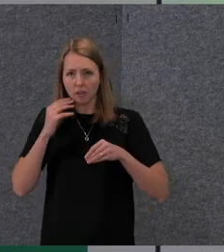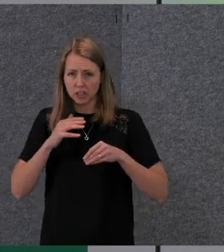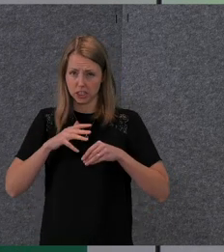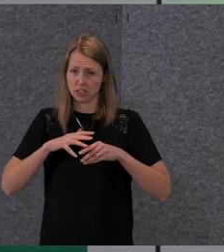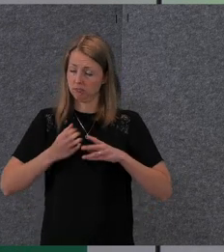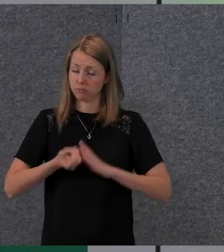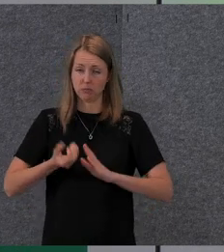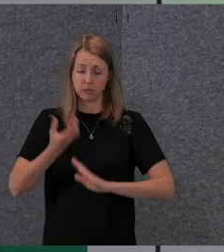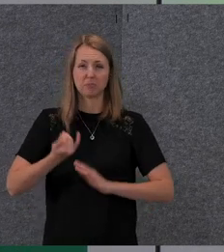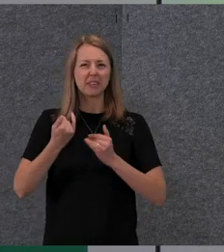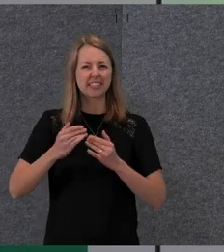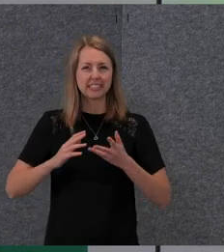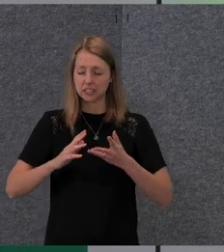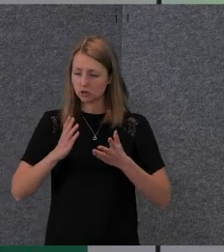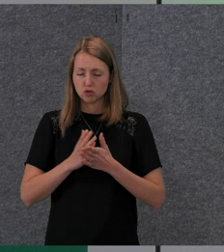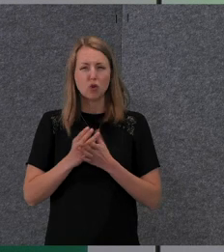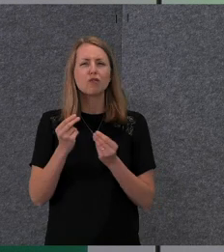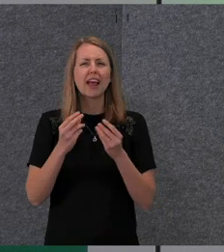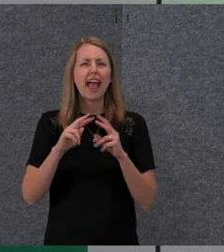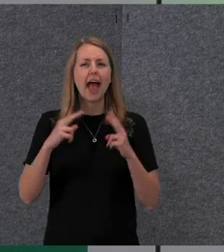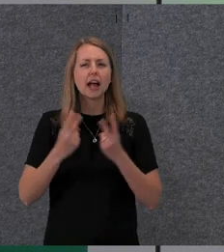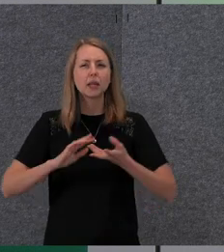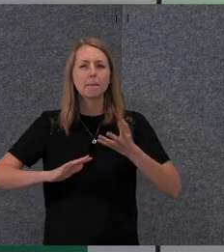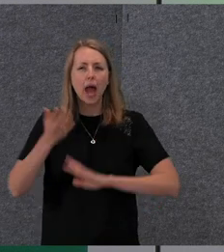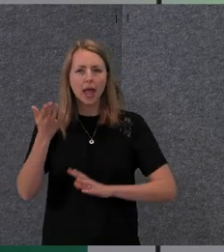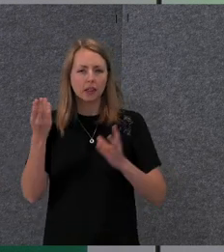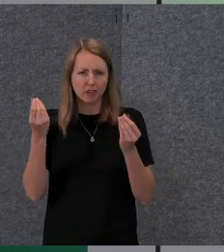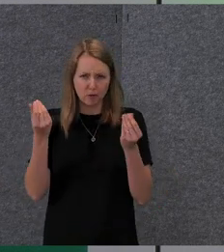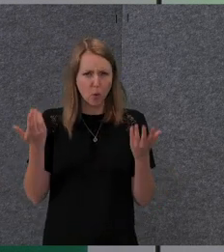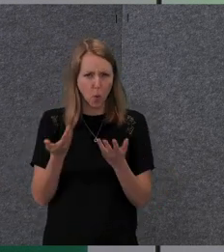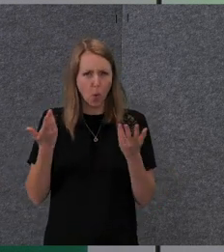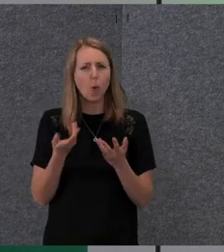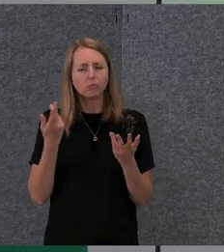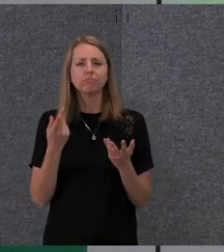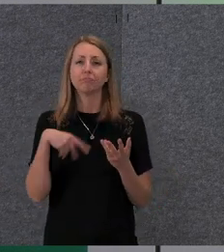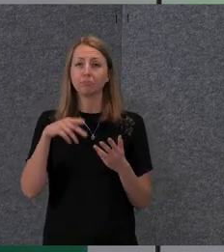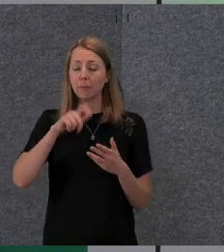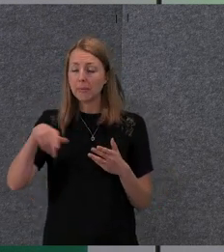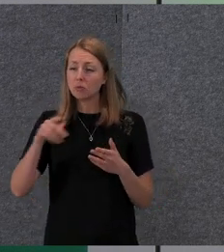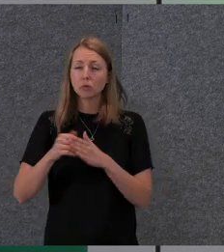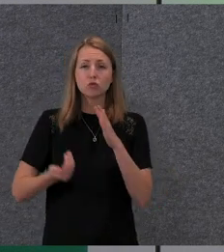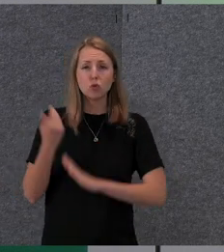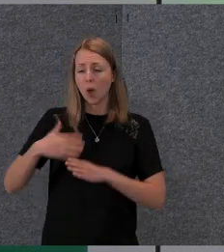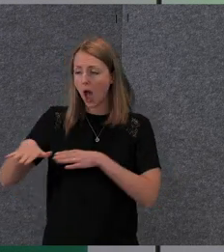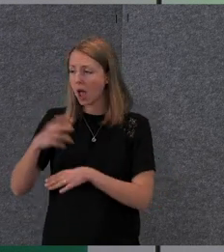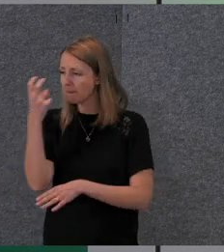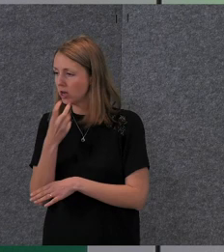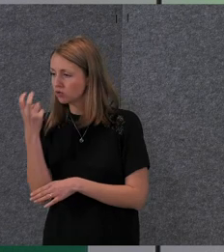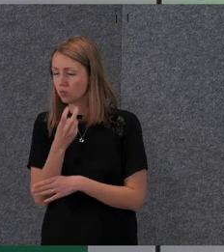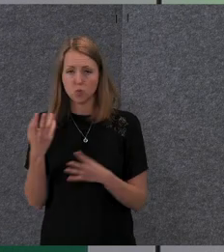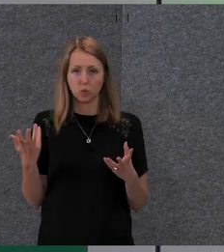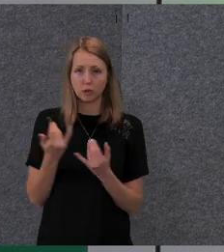brennt, so viele Menschen wie nie zuvor müssen sich eine neue Heimat suchen. Nicht erst die